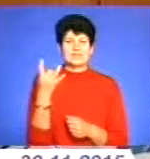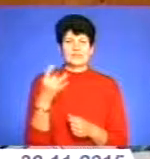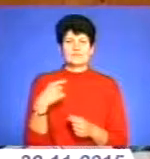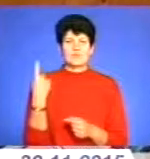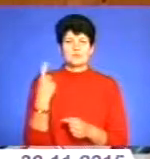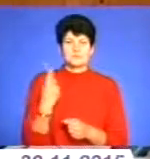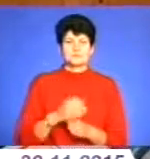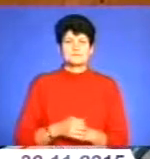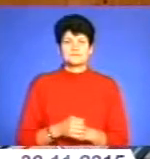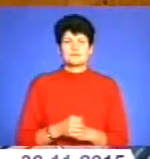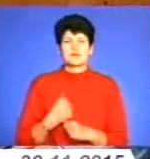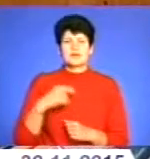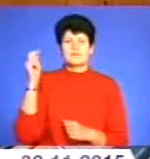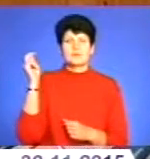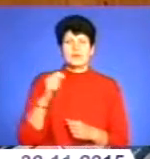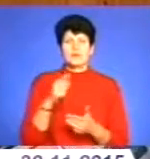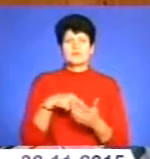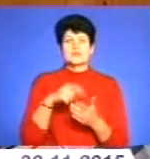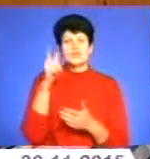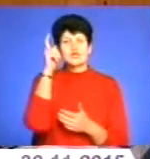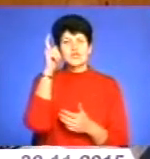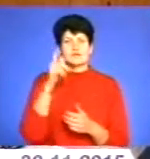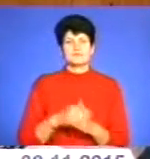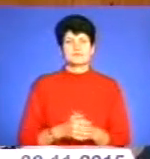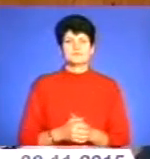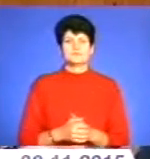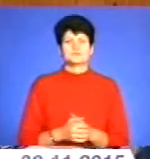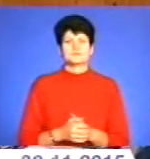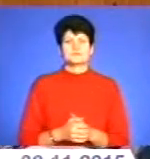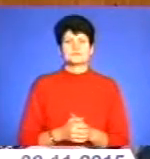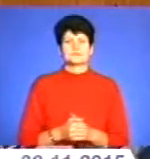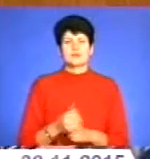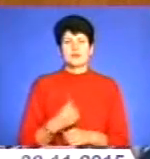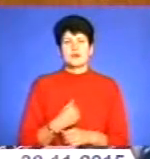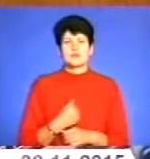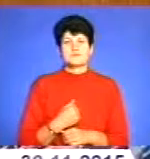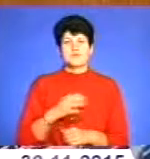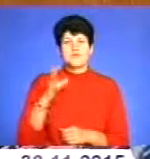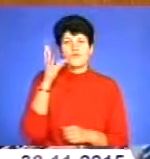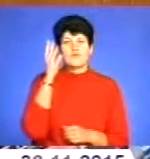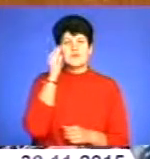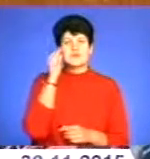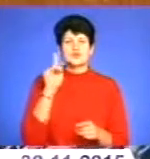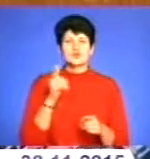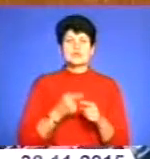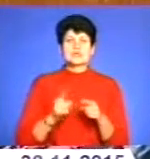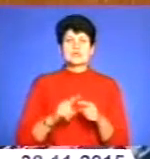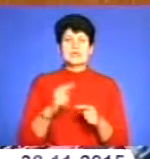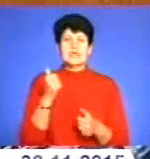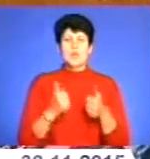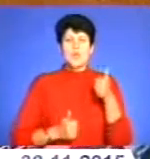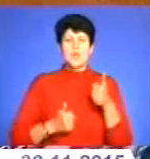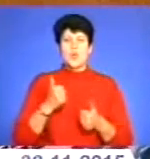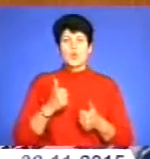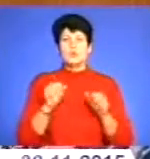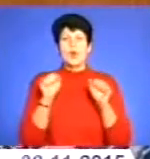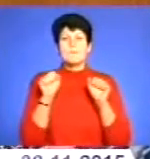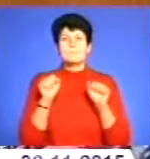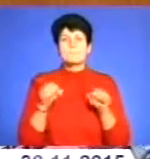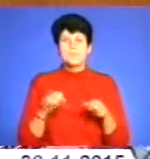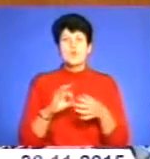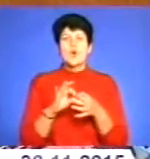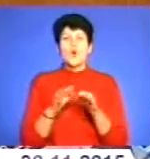Я приїхав з міста Чорткова. Ну і я вважаю, що цей конкурс, ну, можливо, навіть